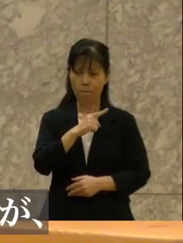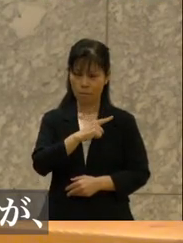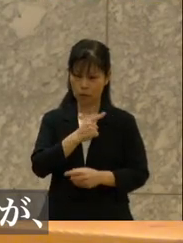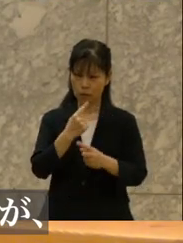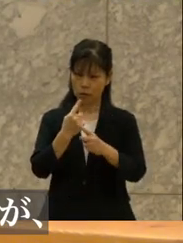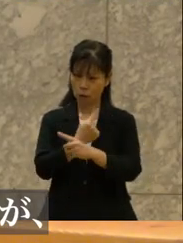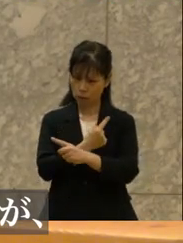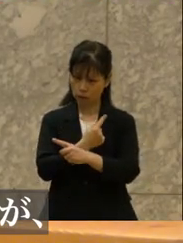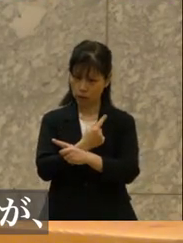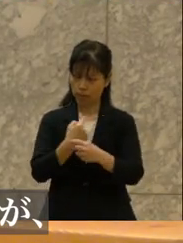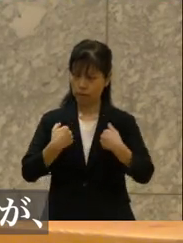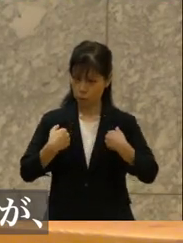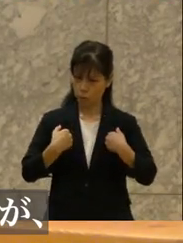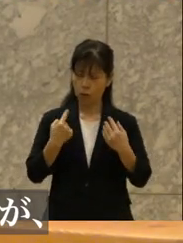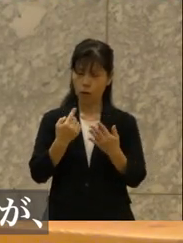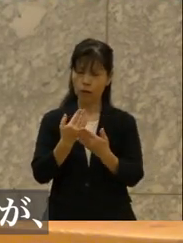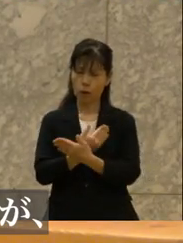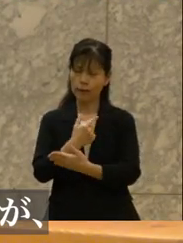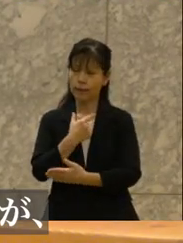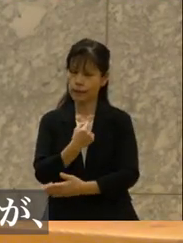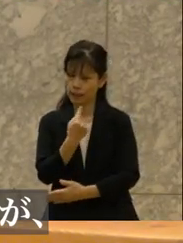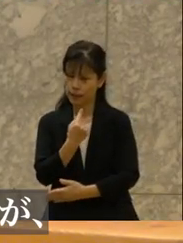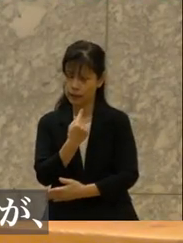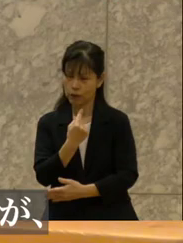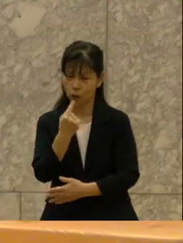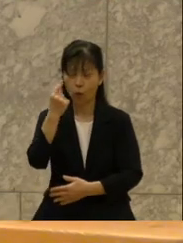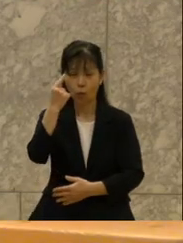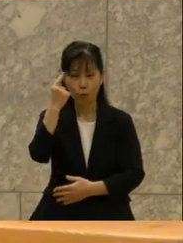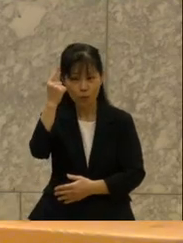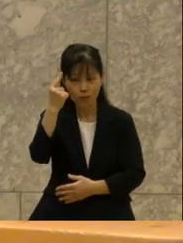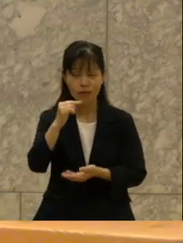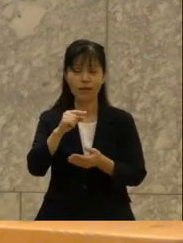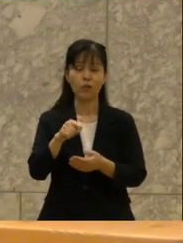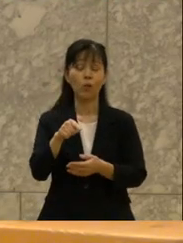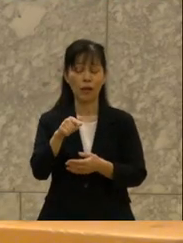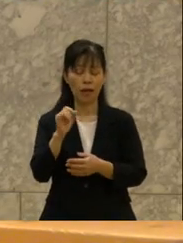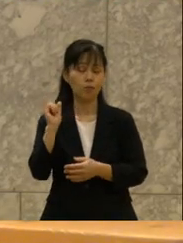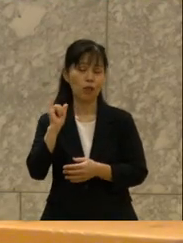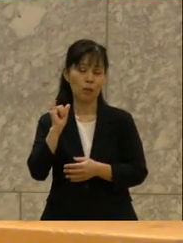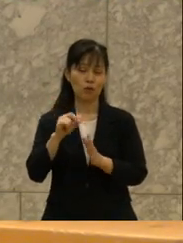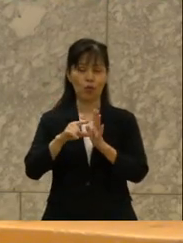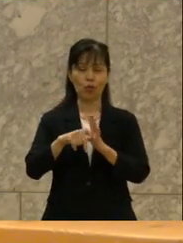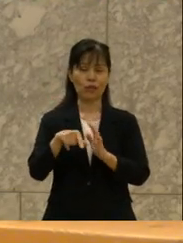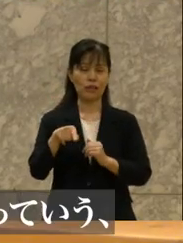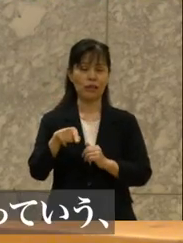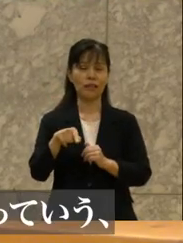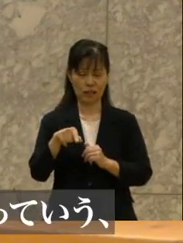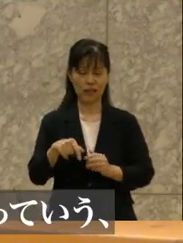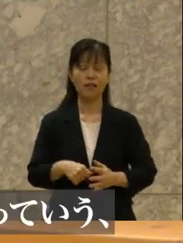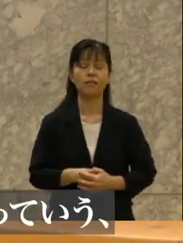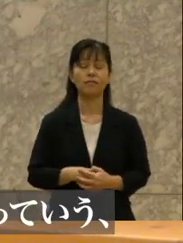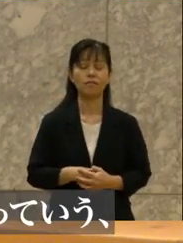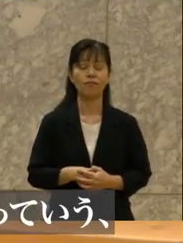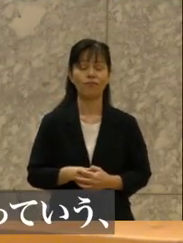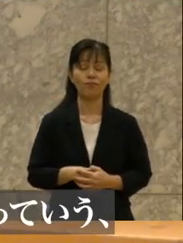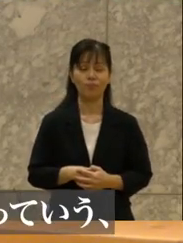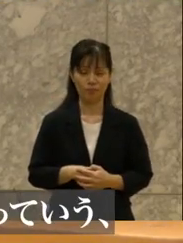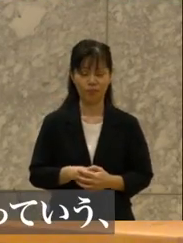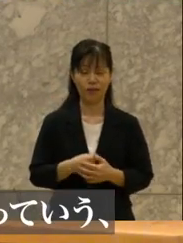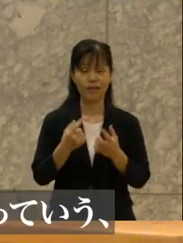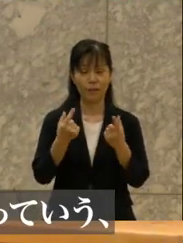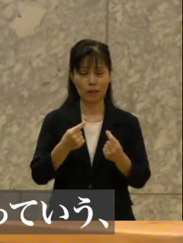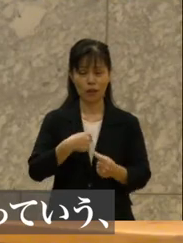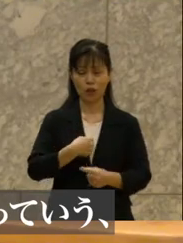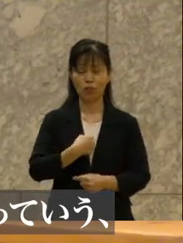とというか変わりたいと本当に思ったタイミングがブダペストだったかなと思いましてそれでまあやっぱり